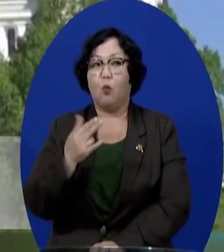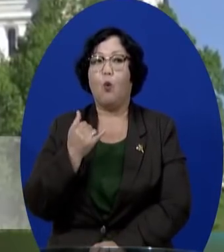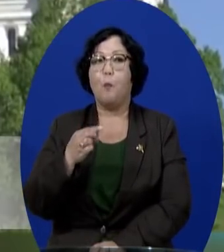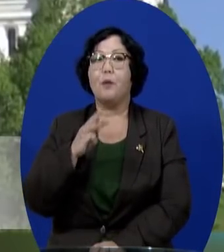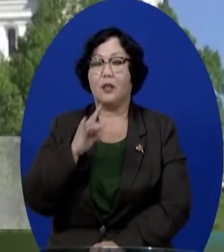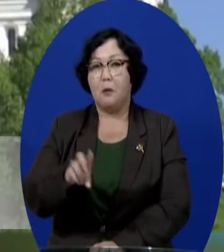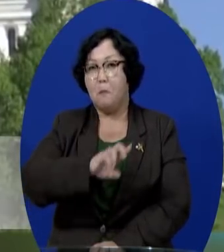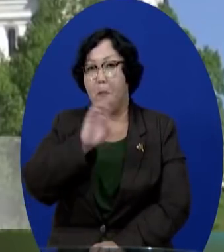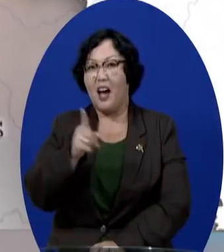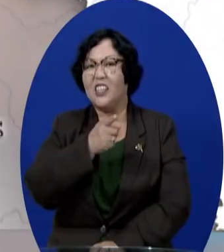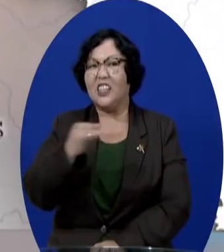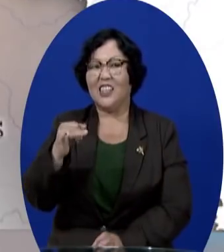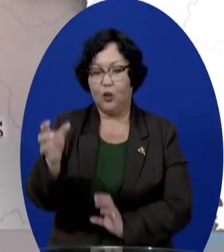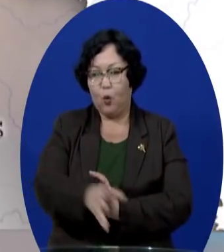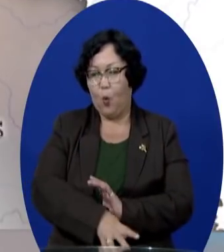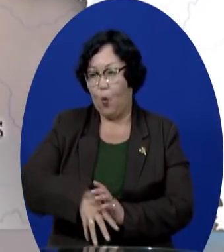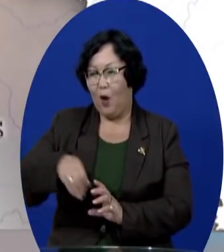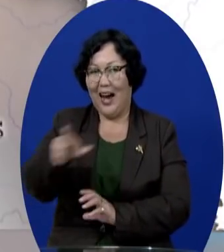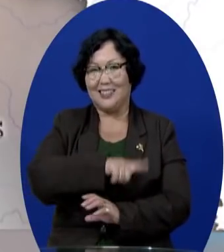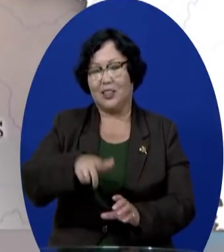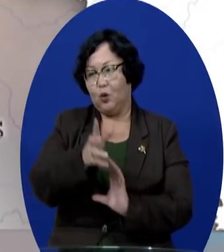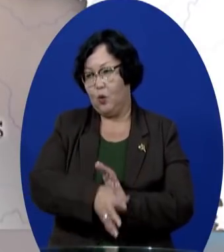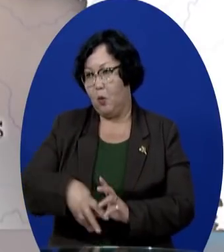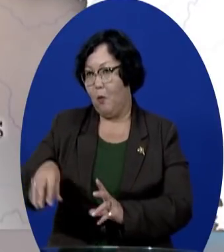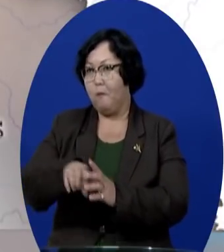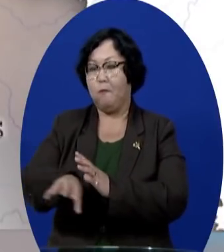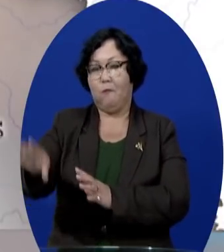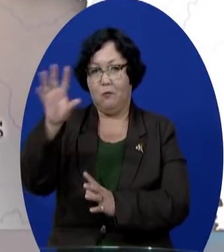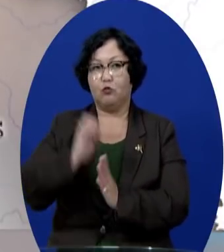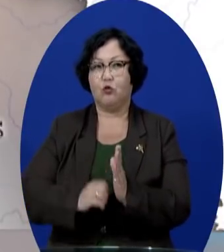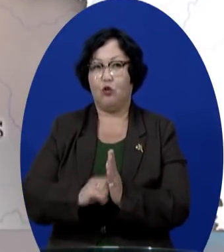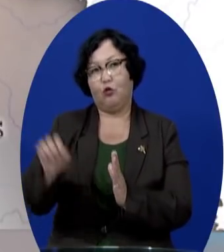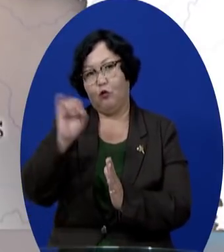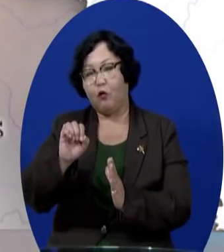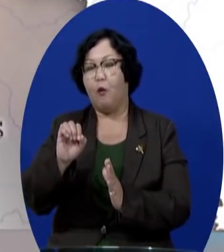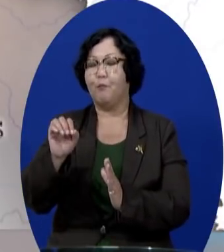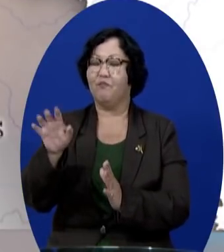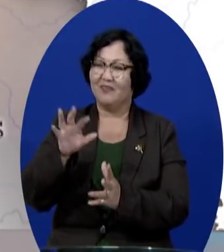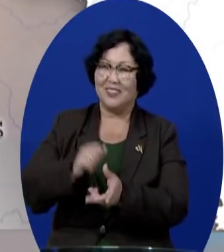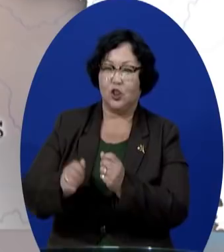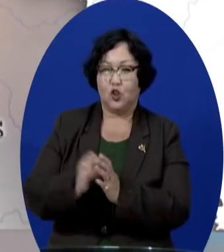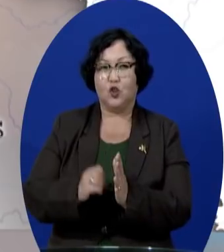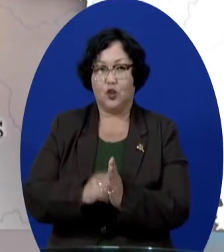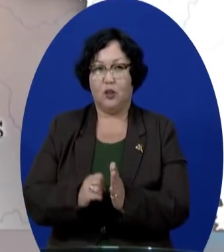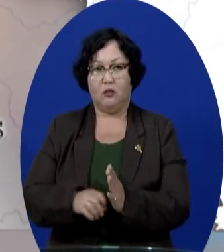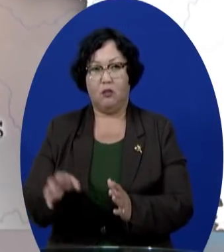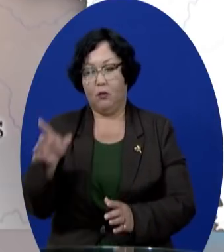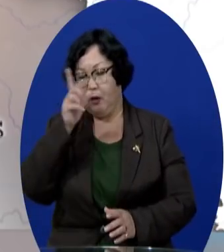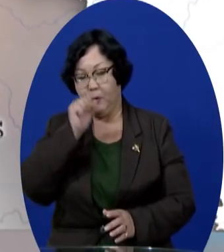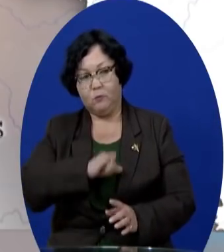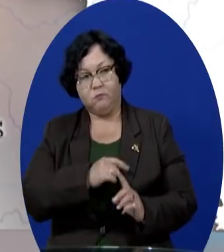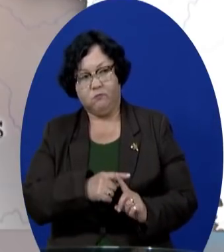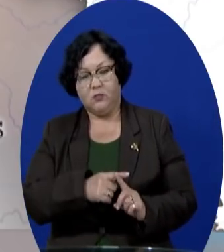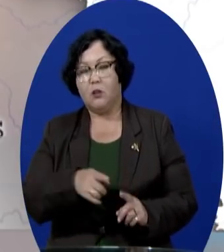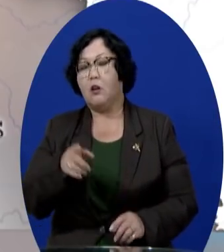хийгээ Балтийн тэнгисийн яролоор Герман руу нийлүүлэх юм а. Америк уг төслийг Украины Европ руу эрчим хүч дамжуулах үүргийг хязгаарлах,